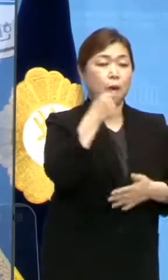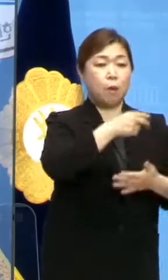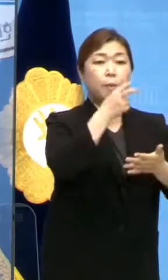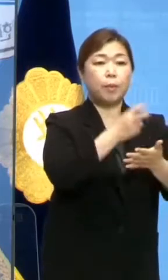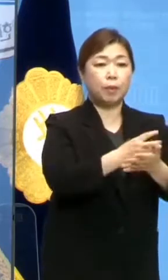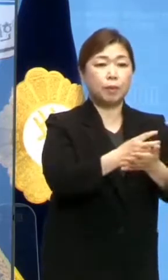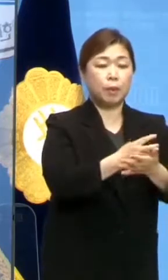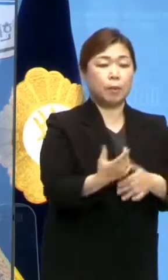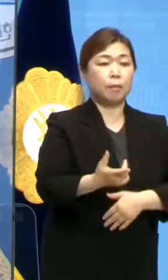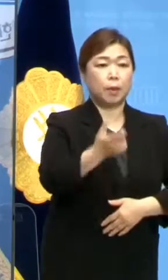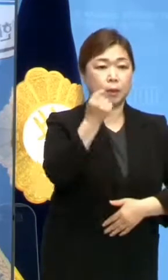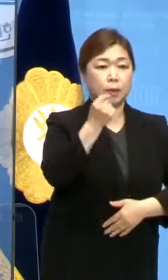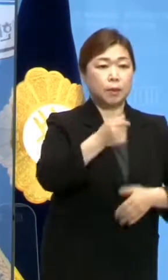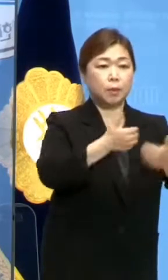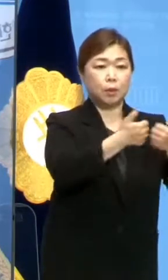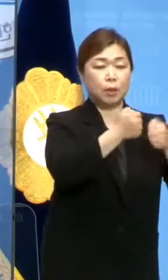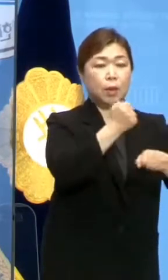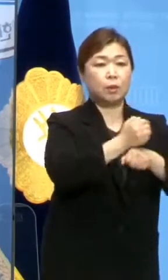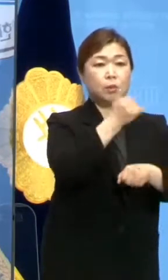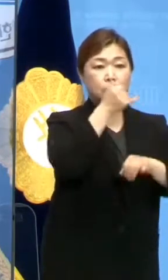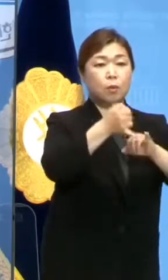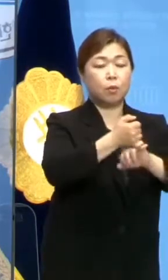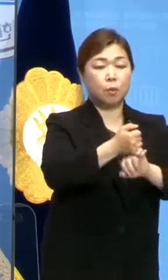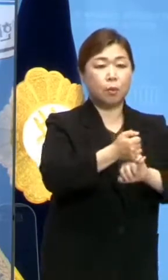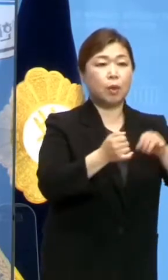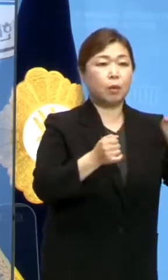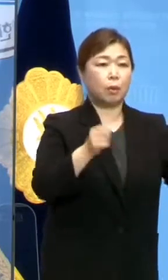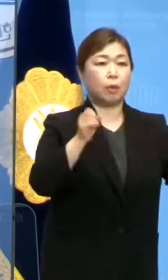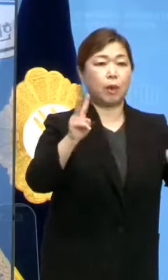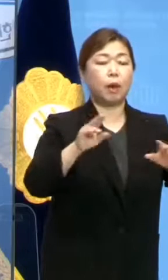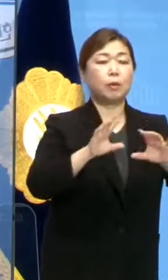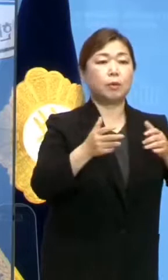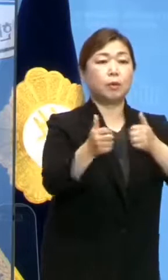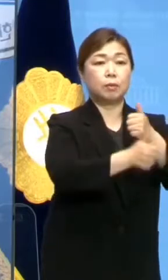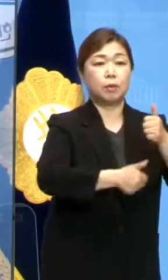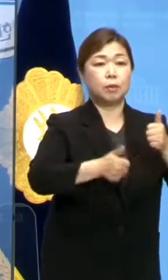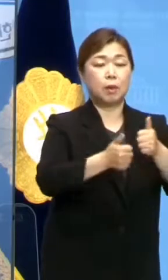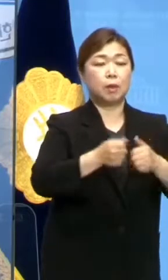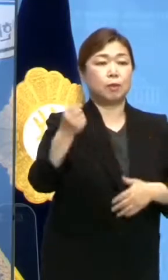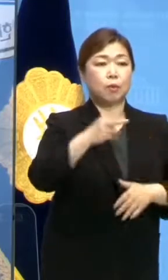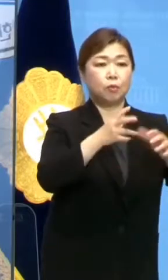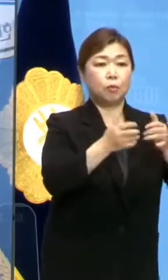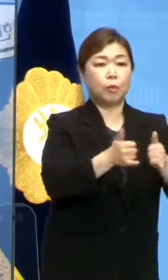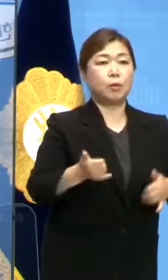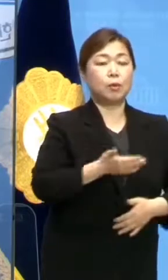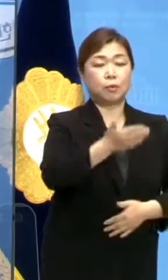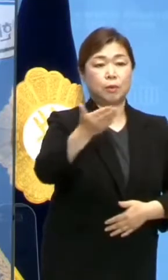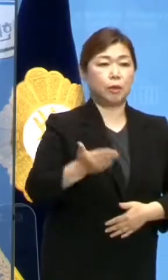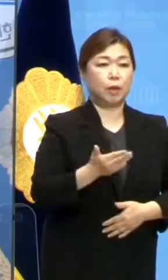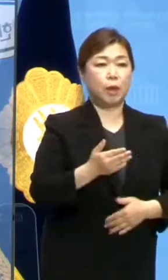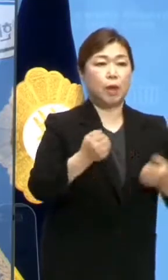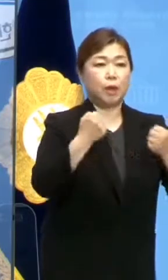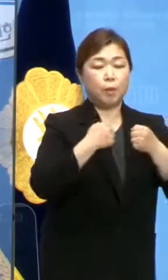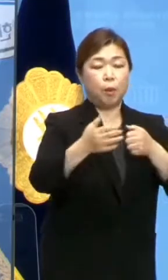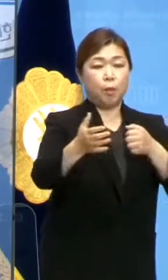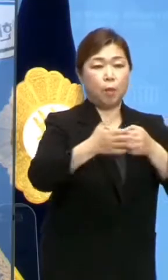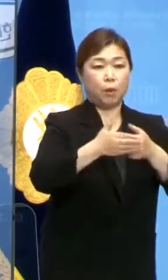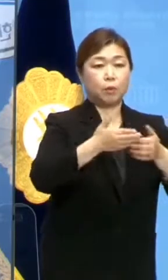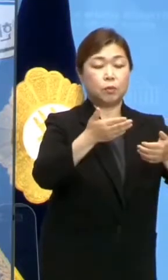없 이 빠르게 논의될 수 있도록 여야 의원 님들과 그리고 국민 여러분께서 힘을